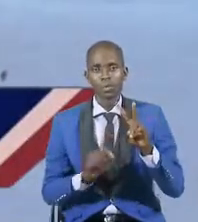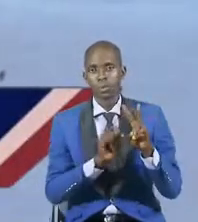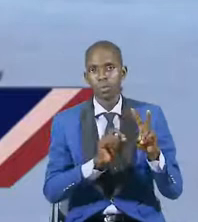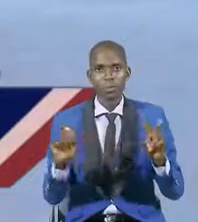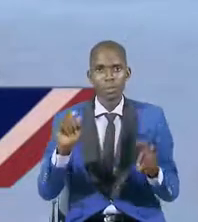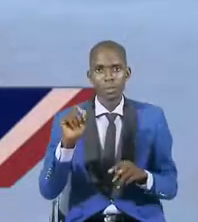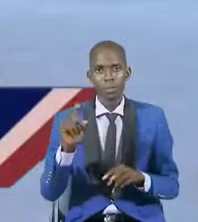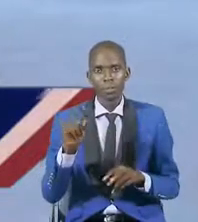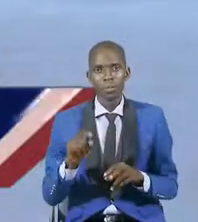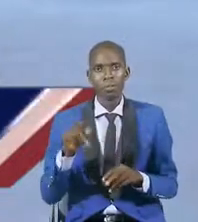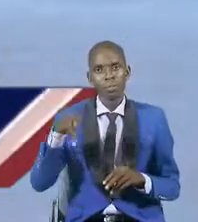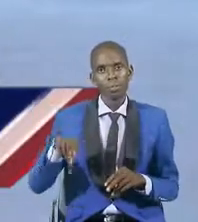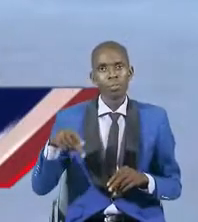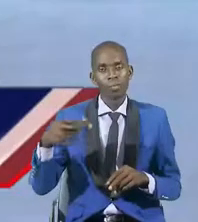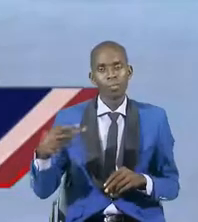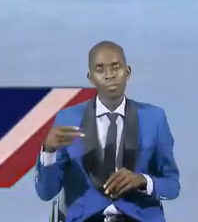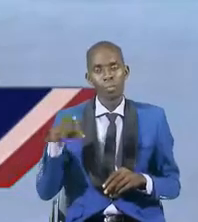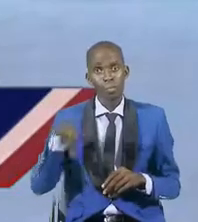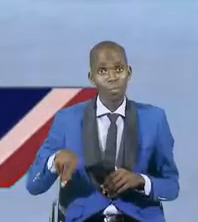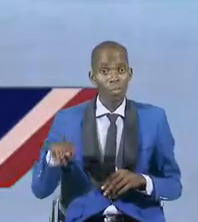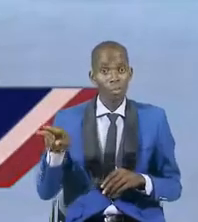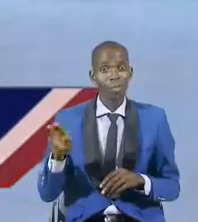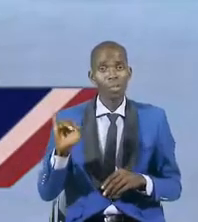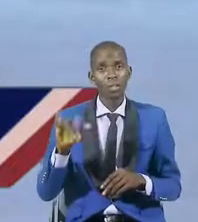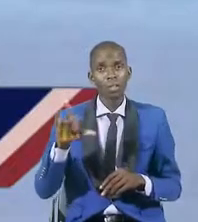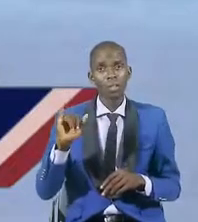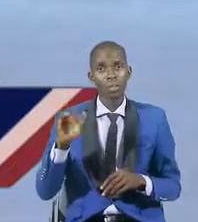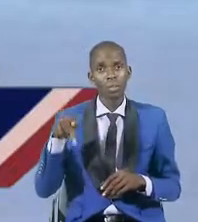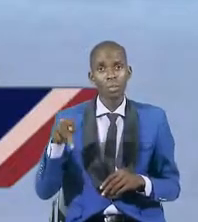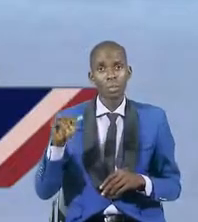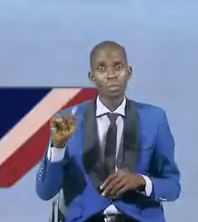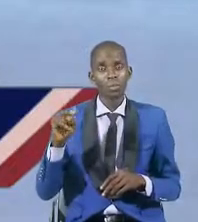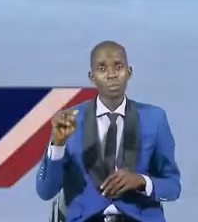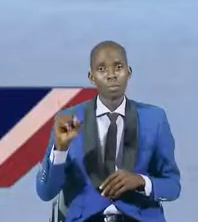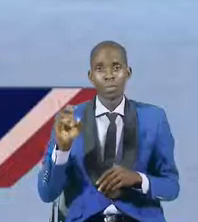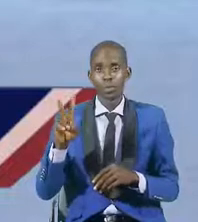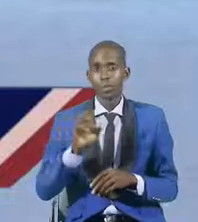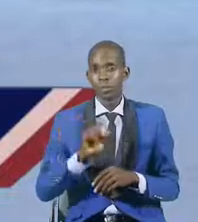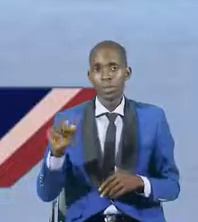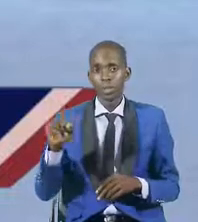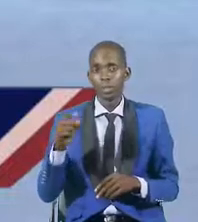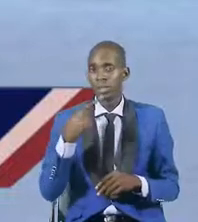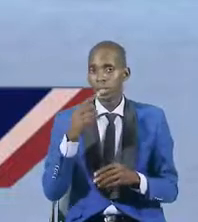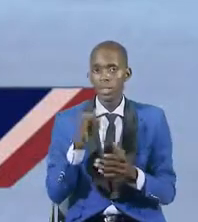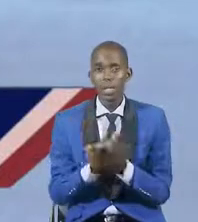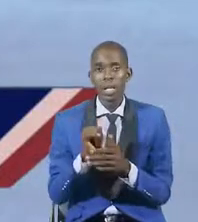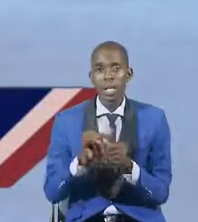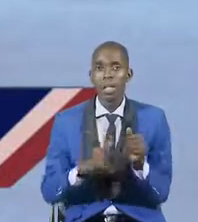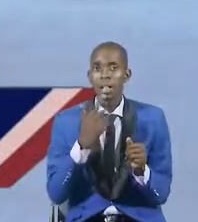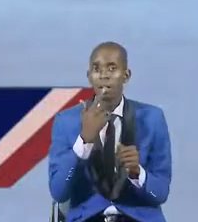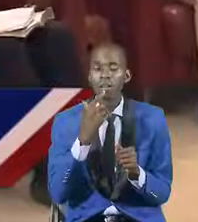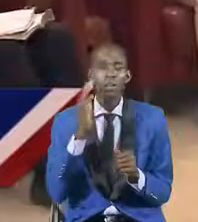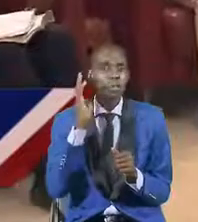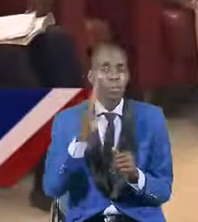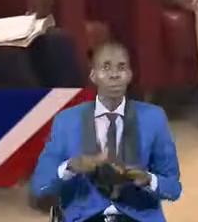2, nous lisons le verset 11, Philippiens 2, verset 11, et que